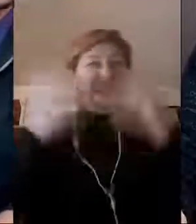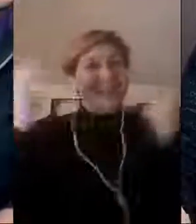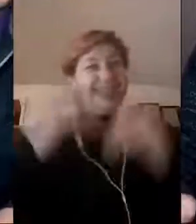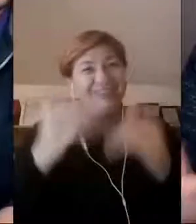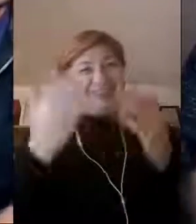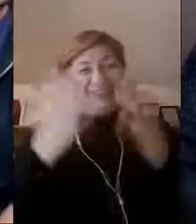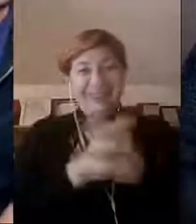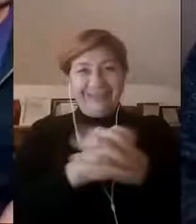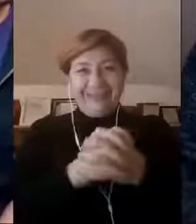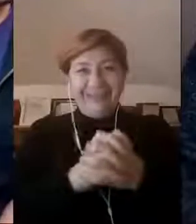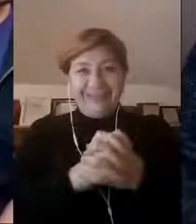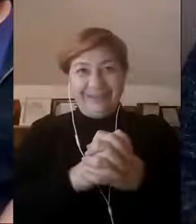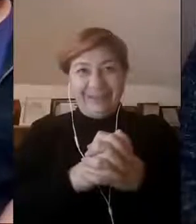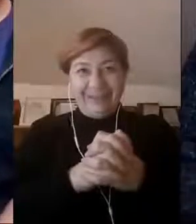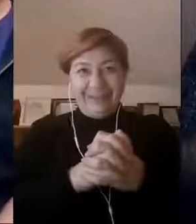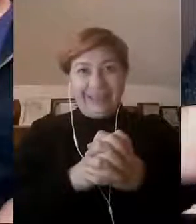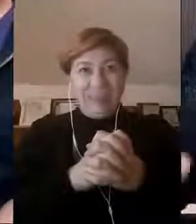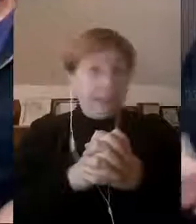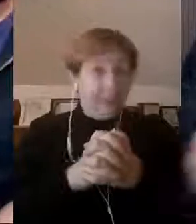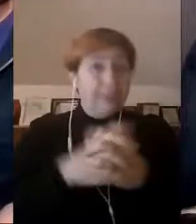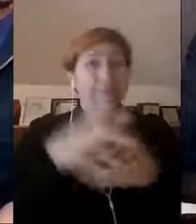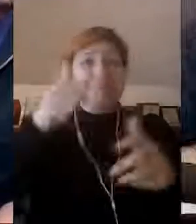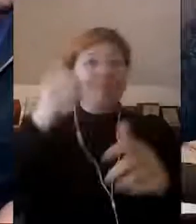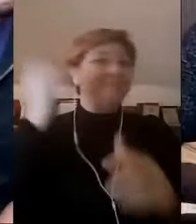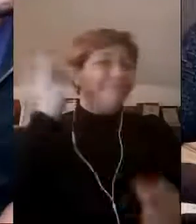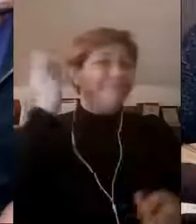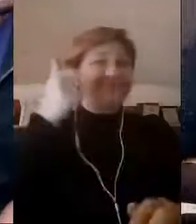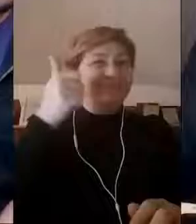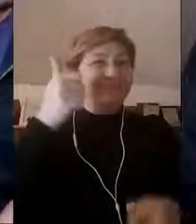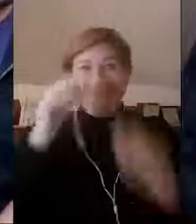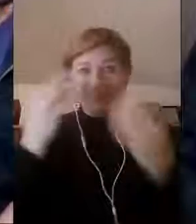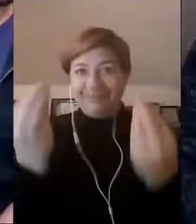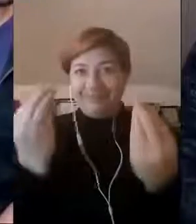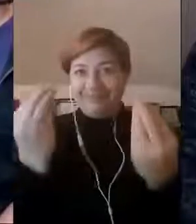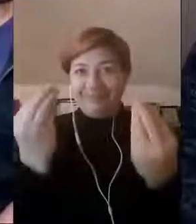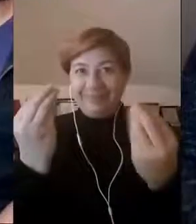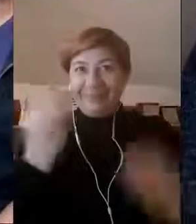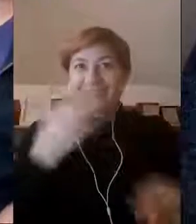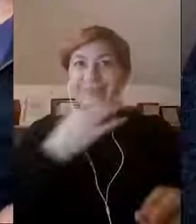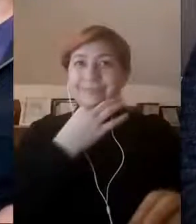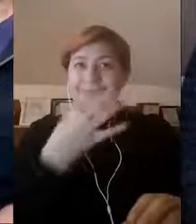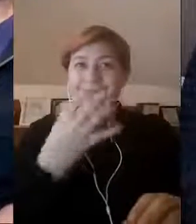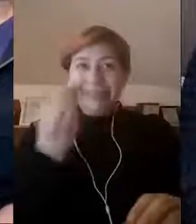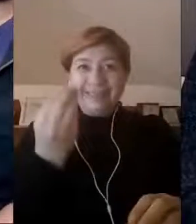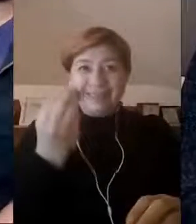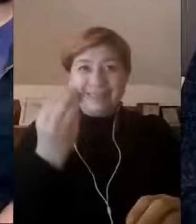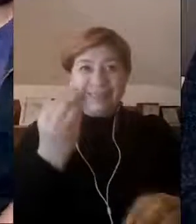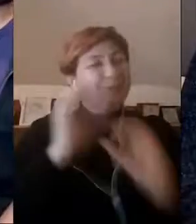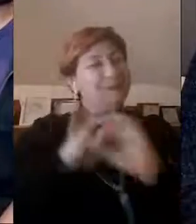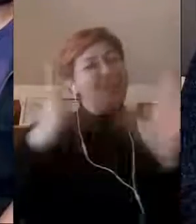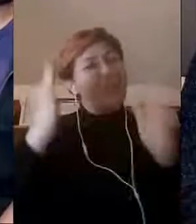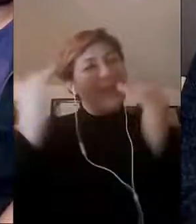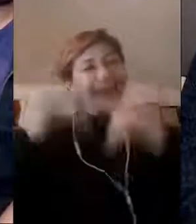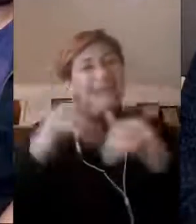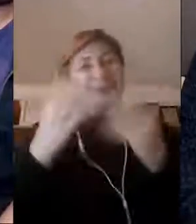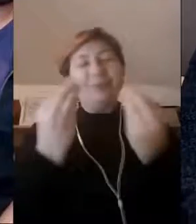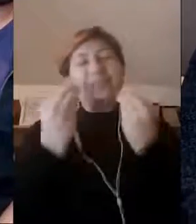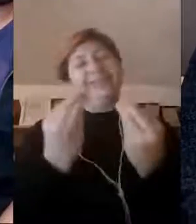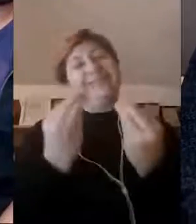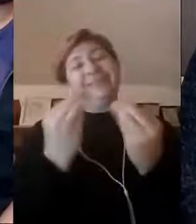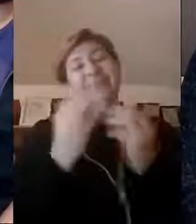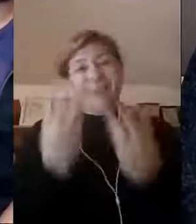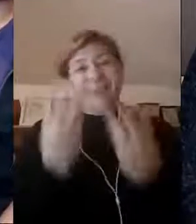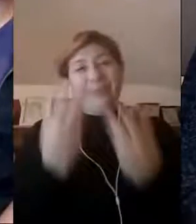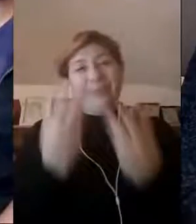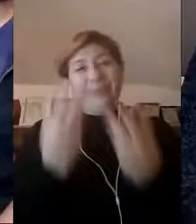alalım. Geliyor mu sesim? Geliyor. Geliyor, geliyor. Nasılsın? Destursuz girdim, kusura Aa, ne bakmayın. güzel oldu. Ne Estağfurullah. güzel oldu. Öncelikle